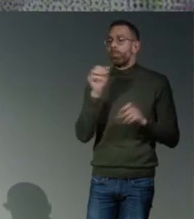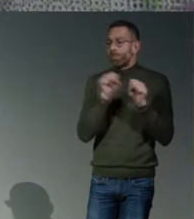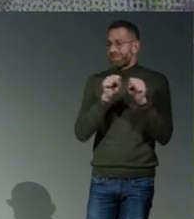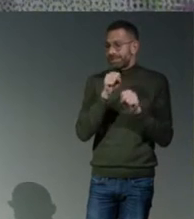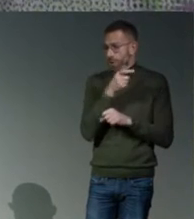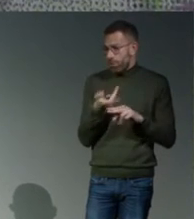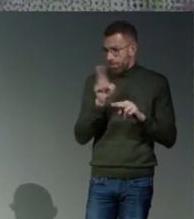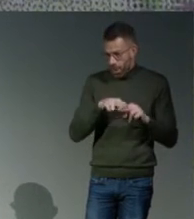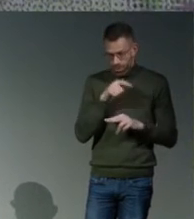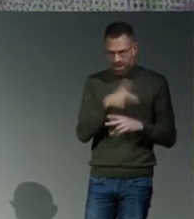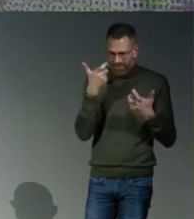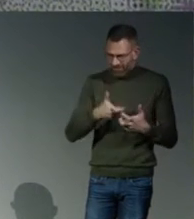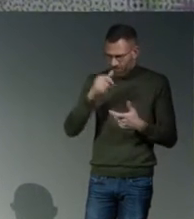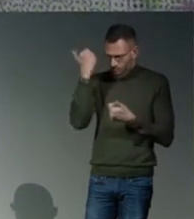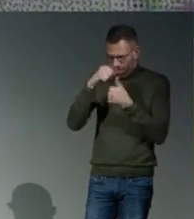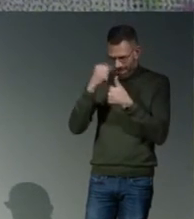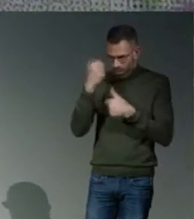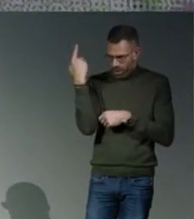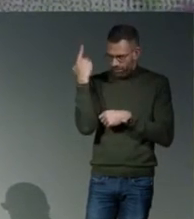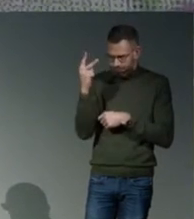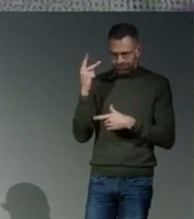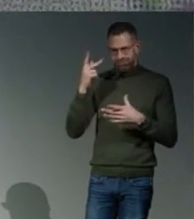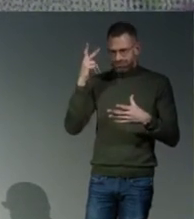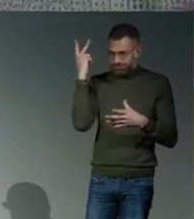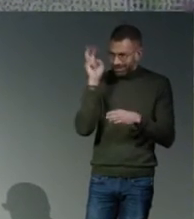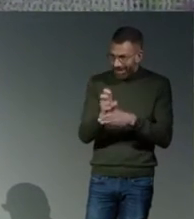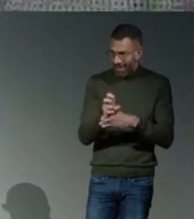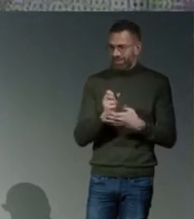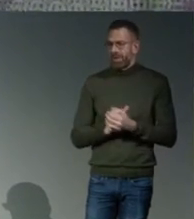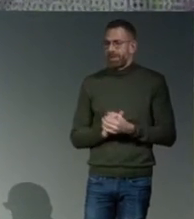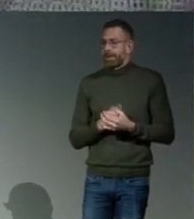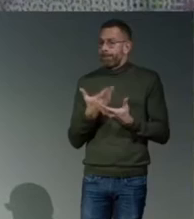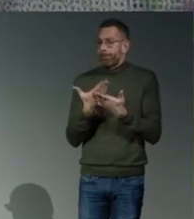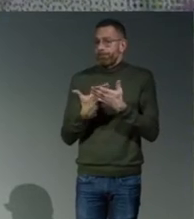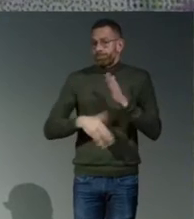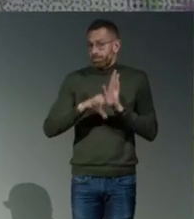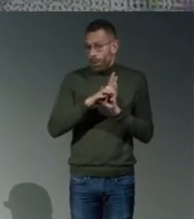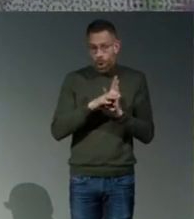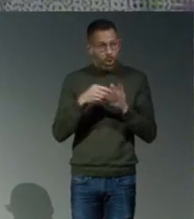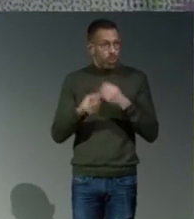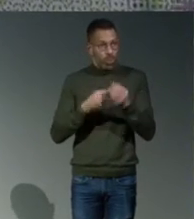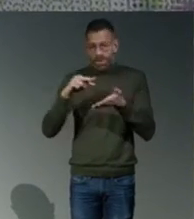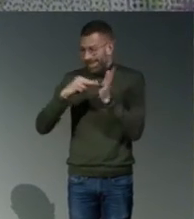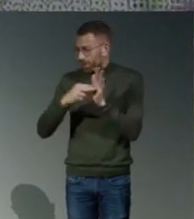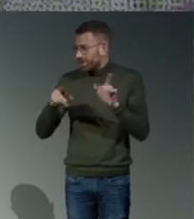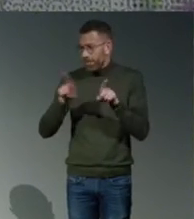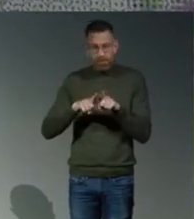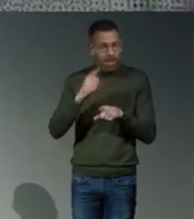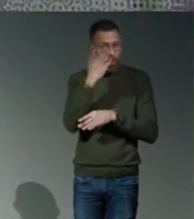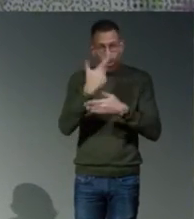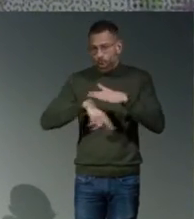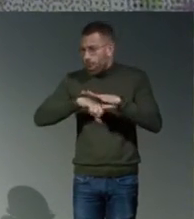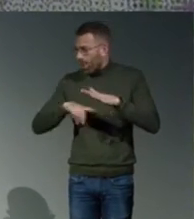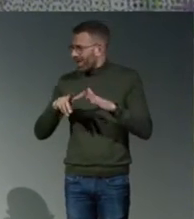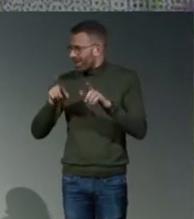effectivement, le développement technologique, le code, à la manière de tout langage finalement et de tout outil de